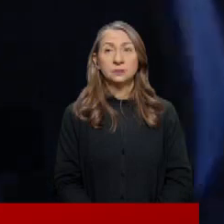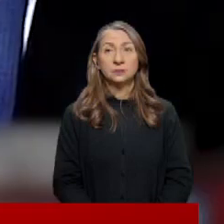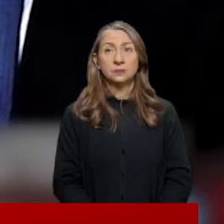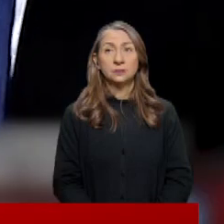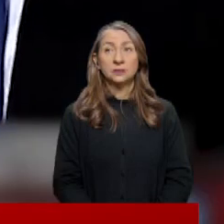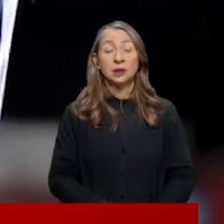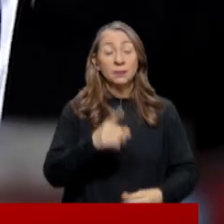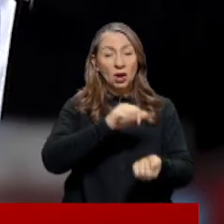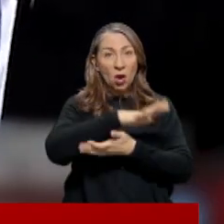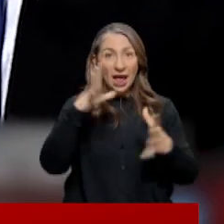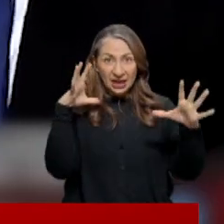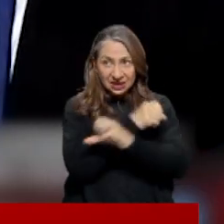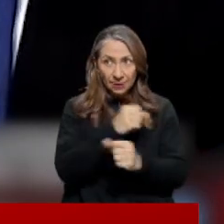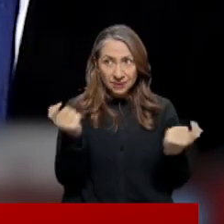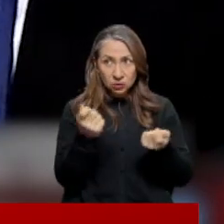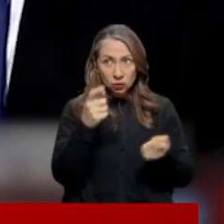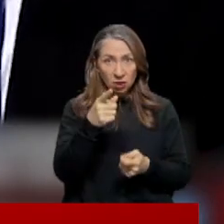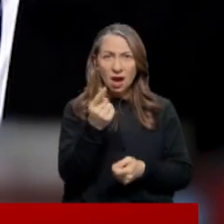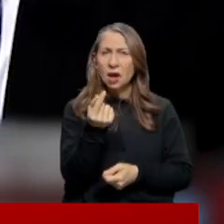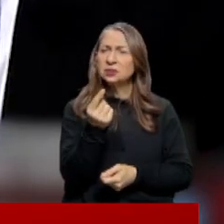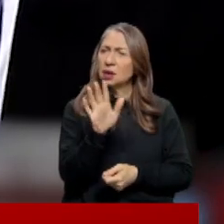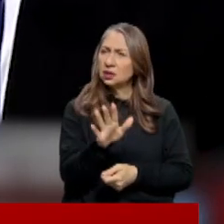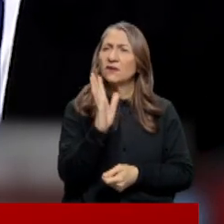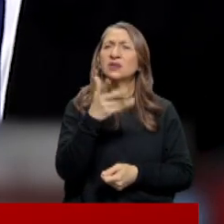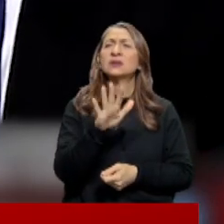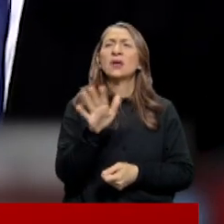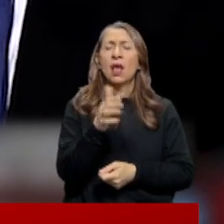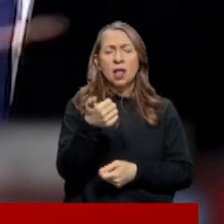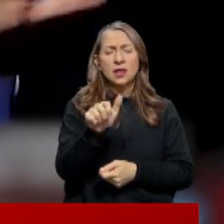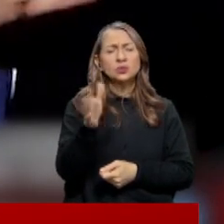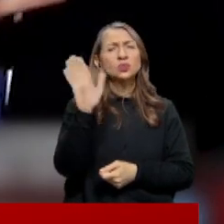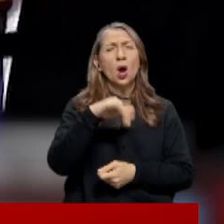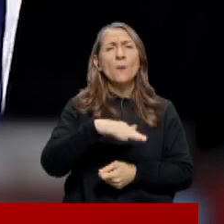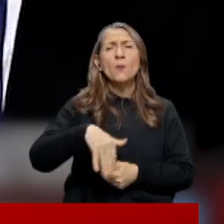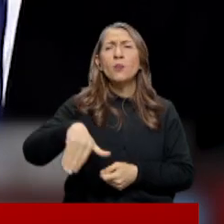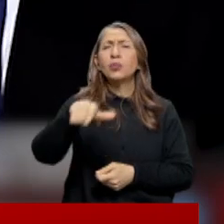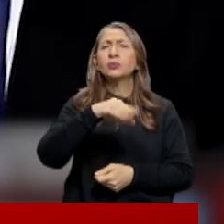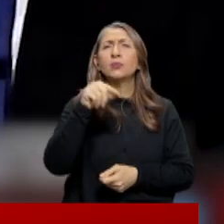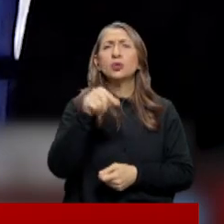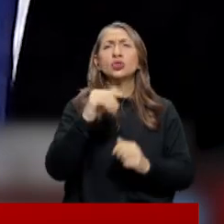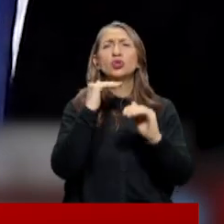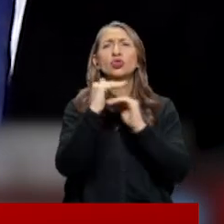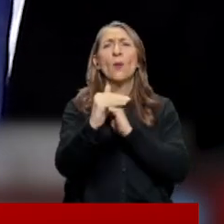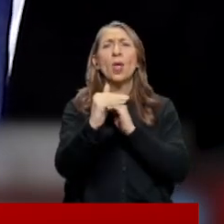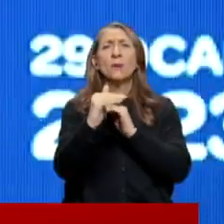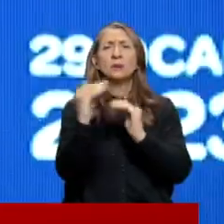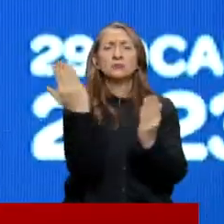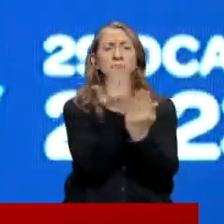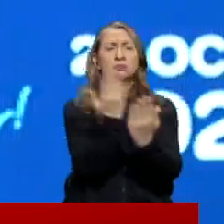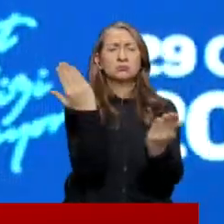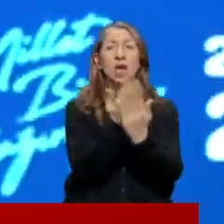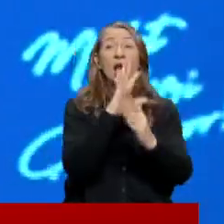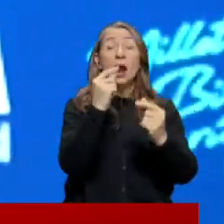Hadi işine bak. Bir olayı gizlemeye mi çalışıyorlar? Az kaldı, fazla değil. 6 ay sonra bütün bunlar toplumun önüne gelecek.